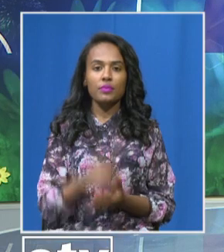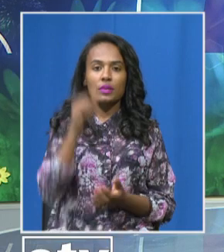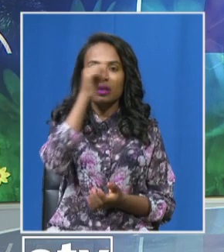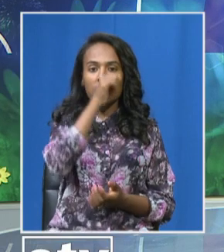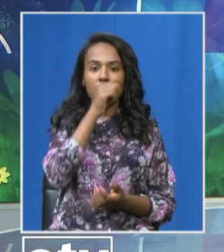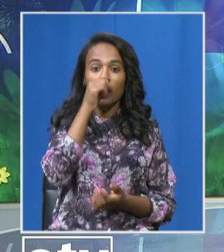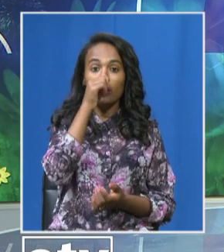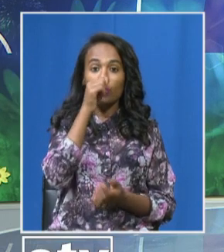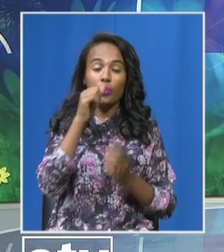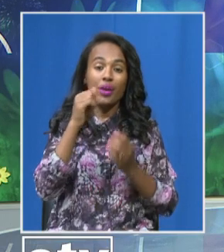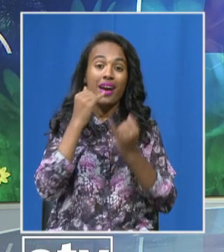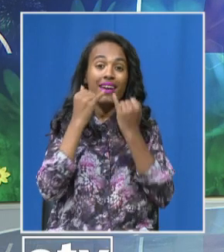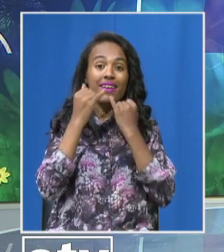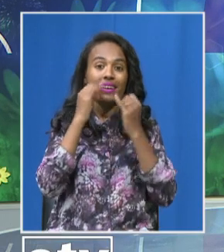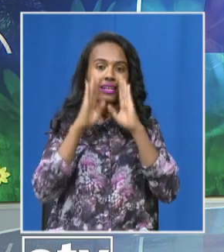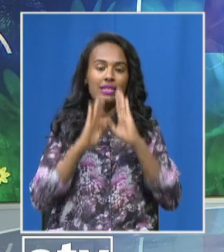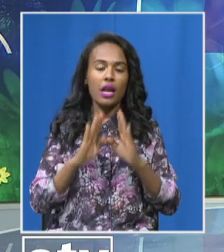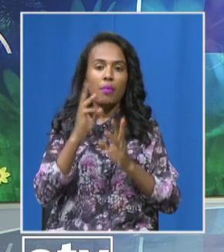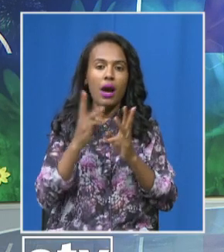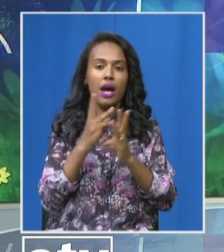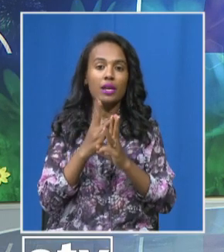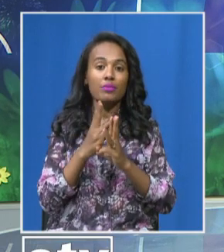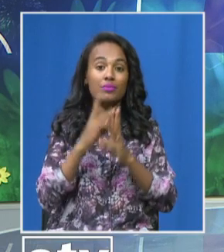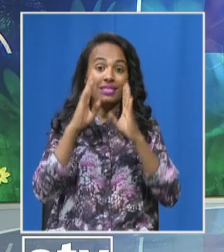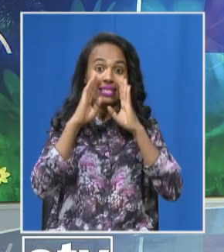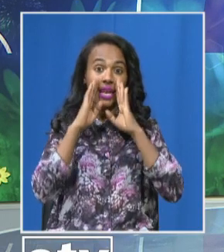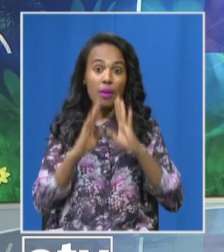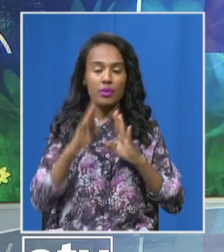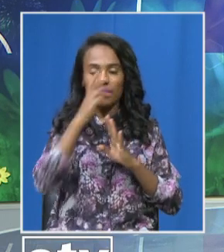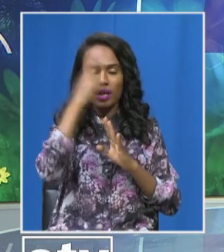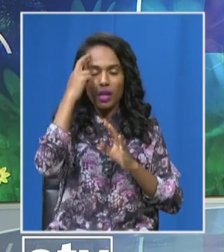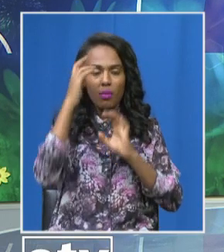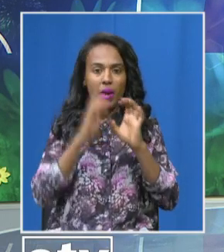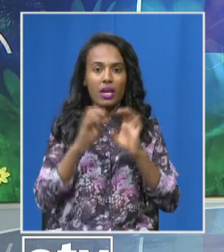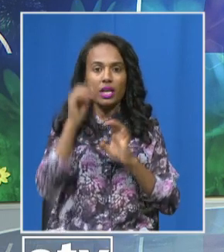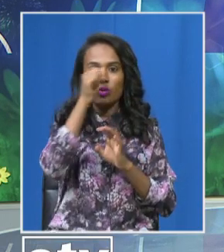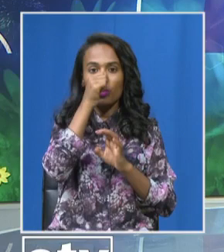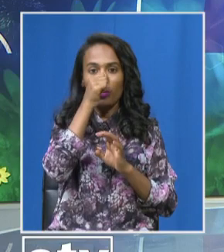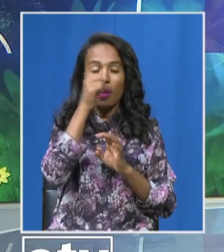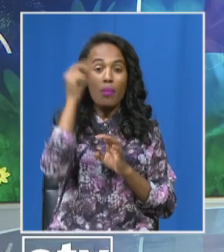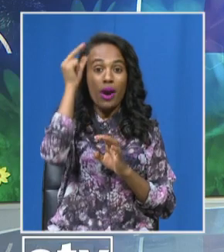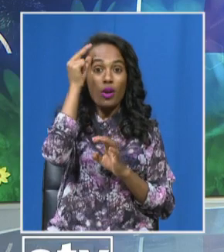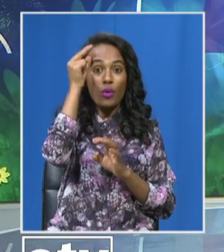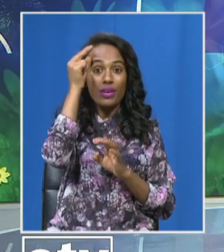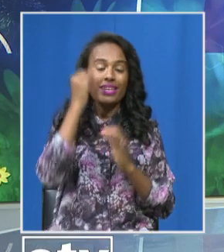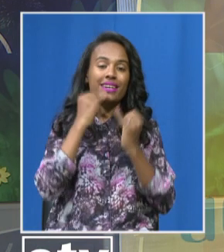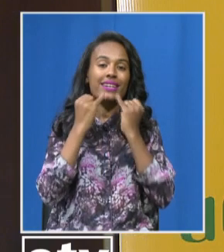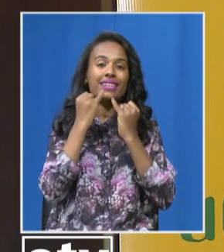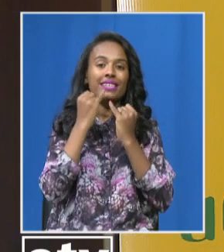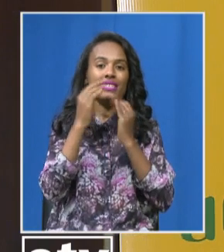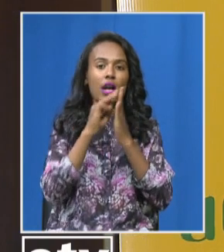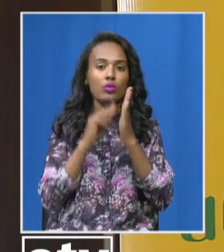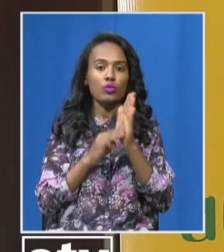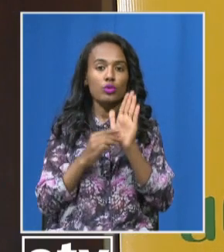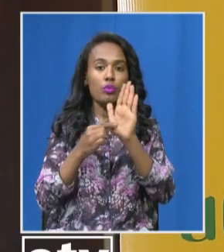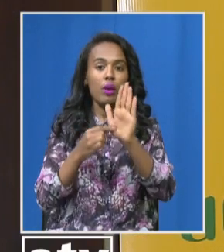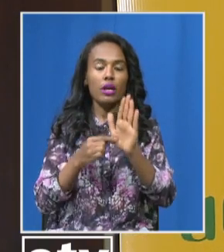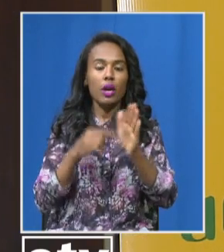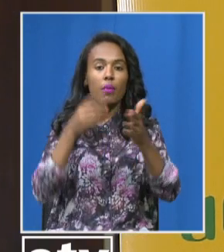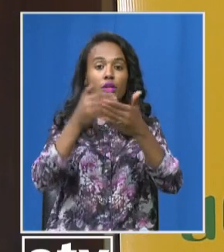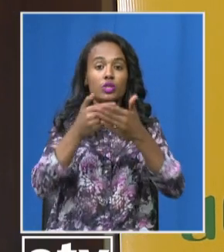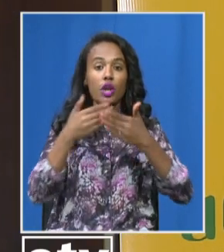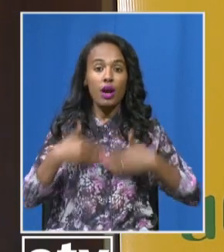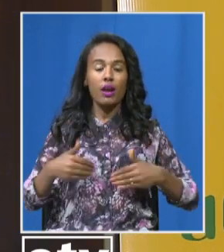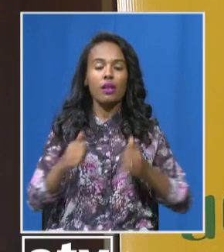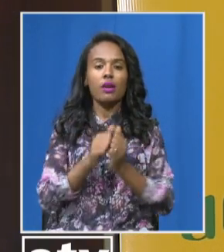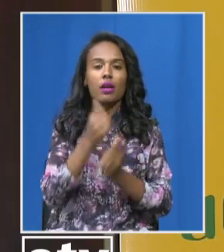የኢትዮጵያ እርቀ ሰላም ኮሚሽን የዓለም የሰላም ቀንን ምክንያት በማድረግ የኢትዮጵያን ባህላዊ የእርቅ ስርዓቶች የሚያሳዩ ጥናቶች ላይ ከባለድርሻ